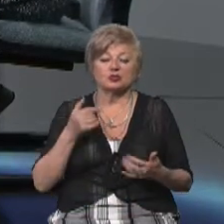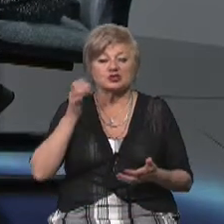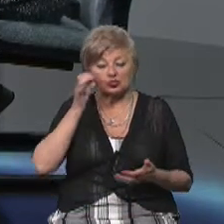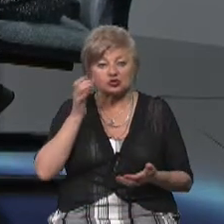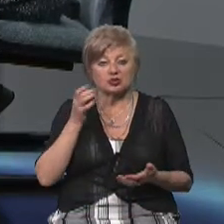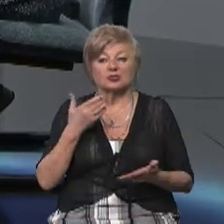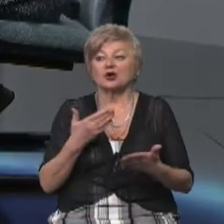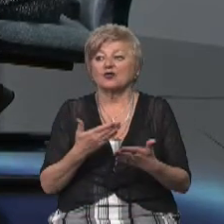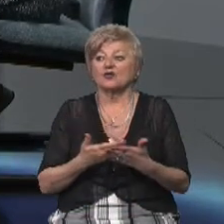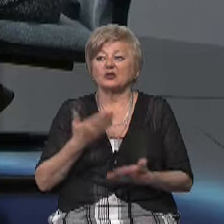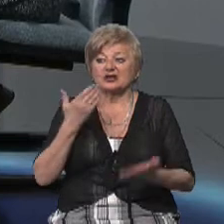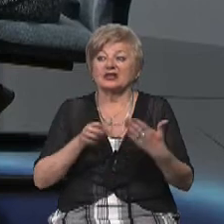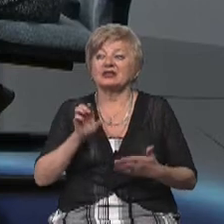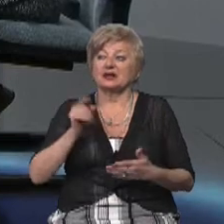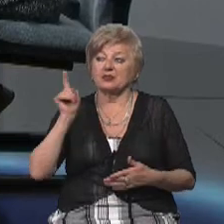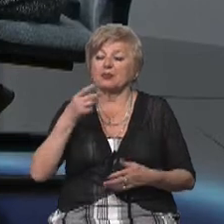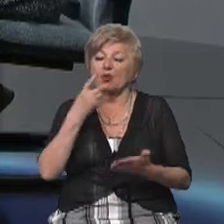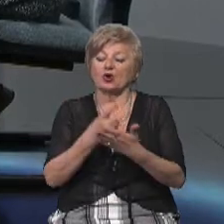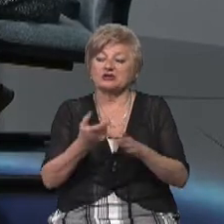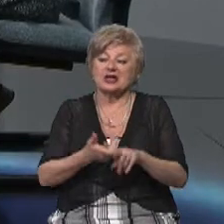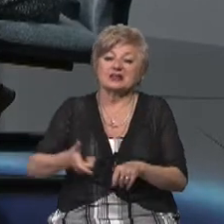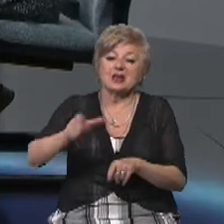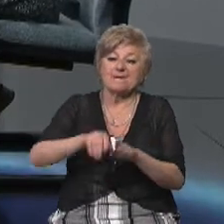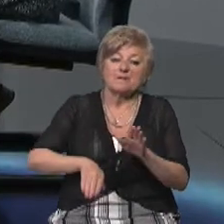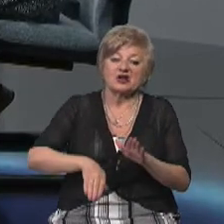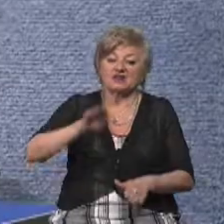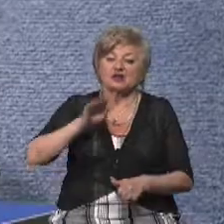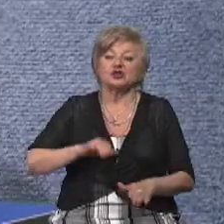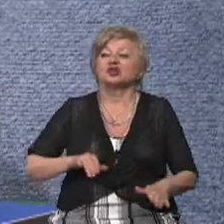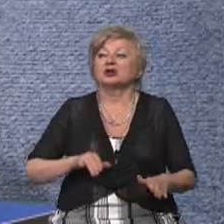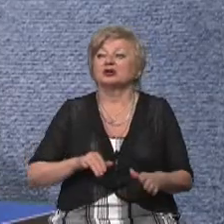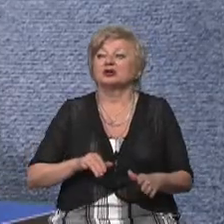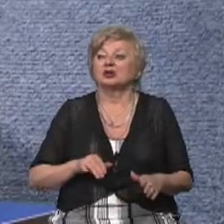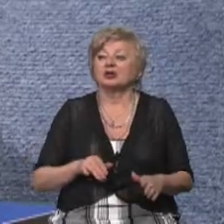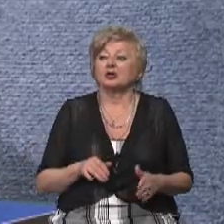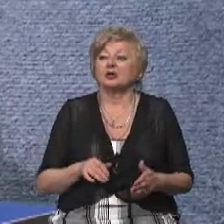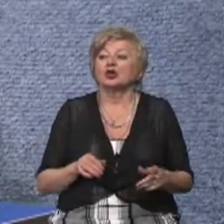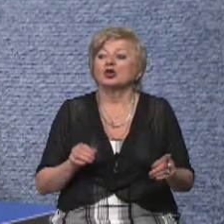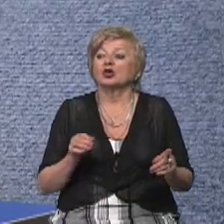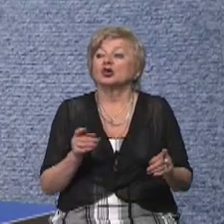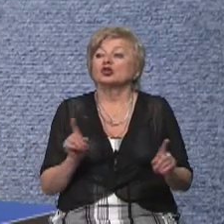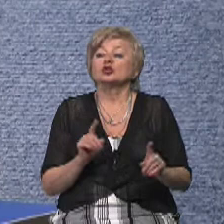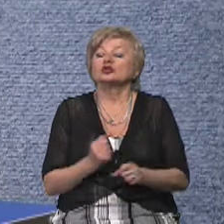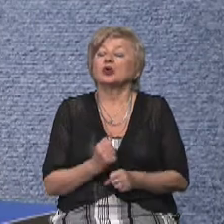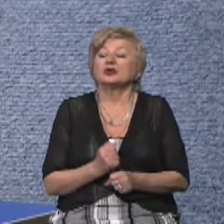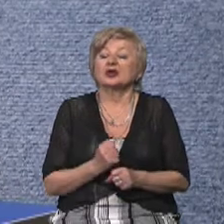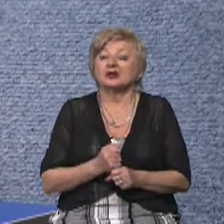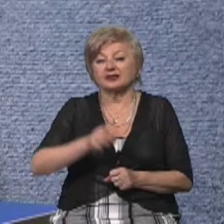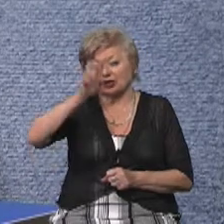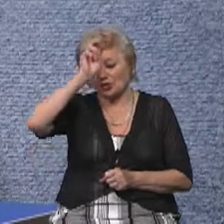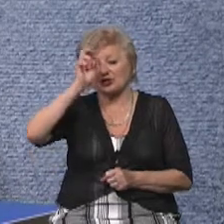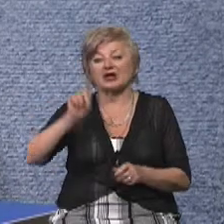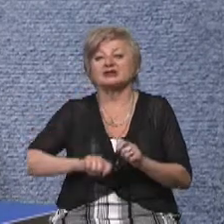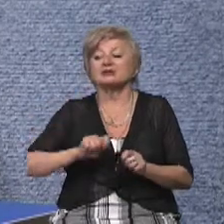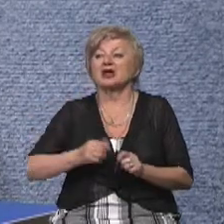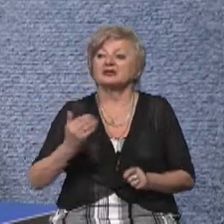отже, якби показало перевищення, коли показують перевищення, що може тут робити державна інспекція?